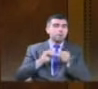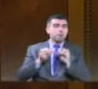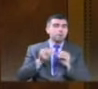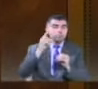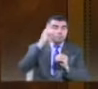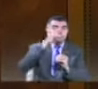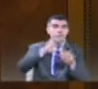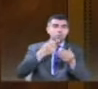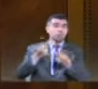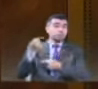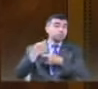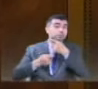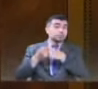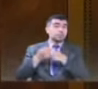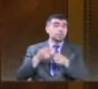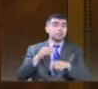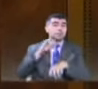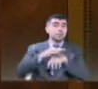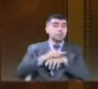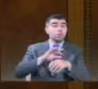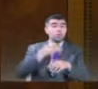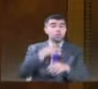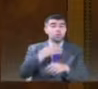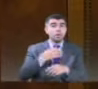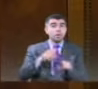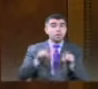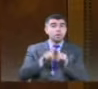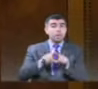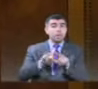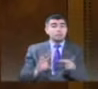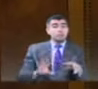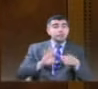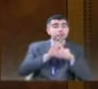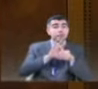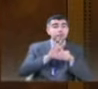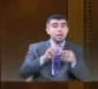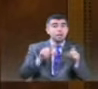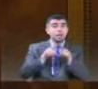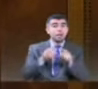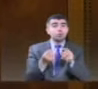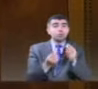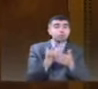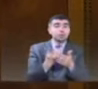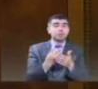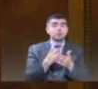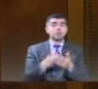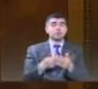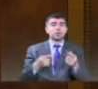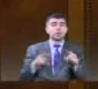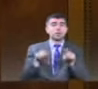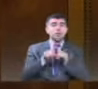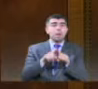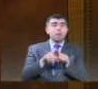على الاقتصاد المغربي وعلى الصحة ديال، فيجب هذه الاتفاقية ديال والوضع المتقدم ديال المغرب